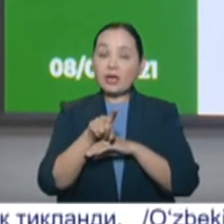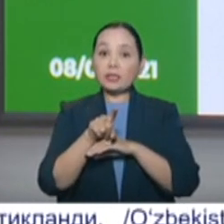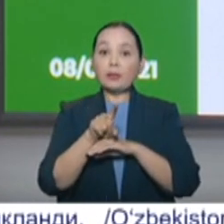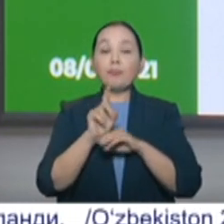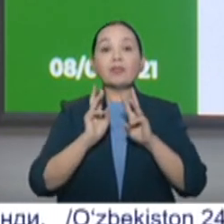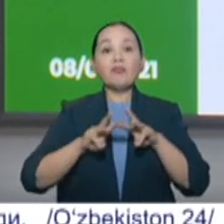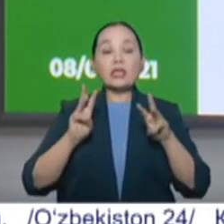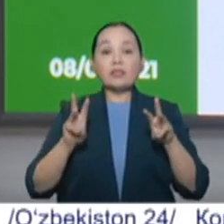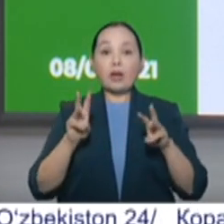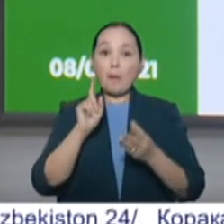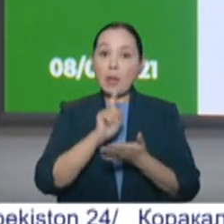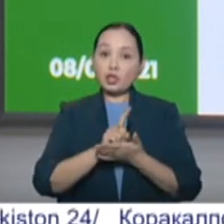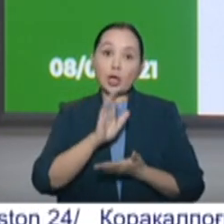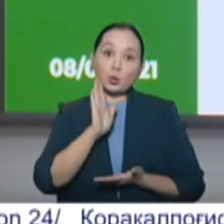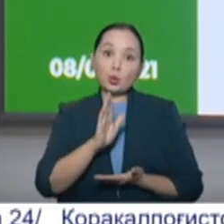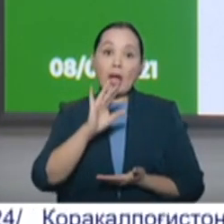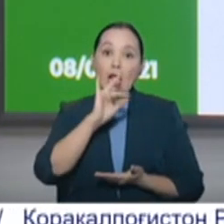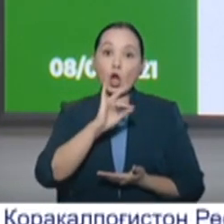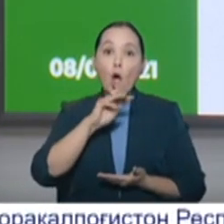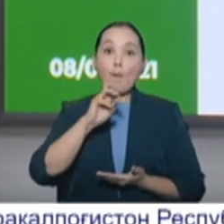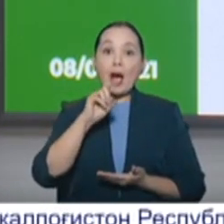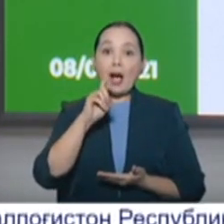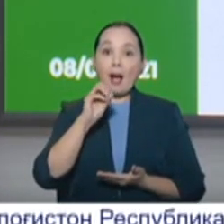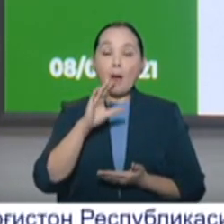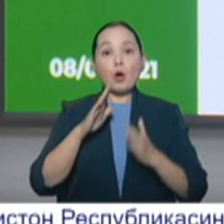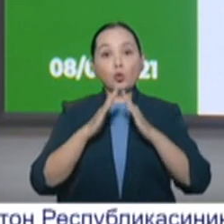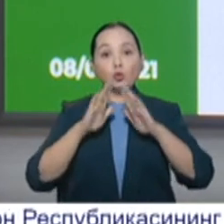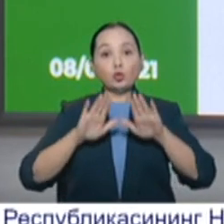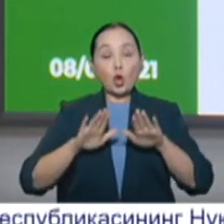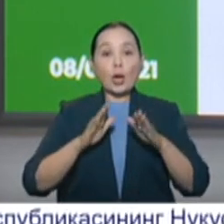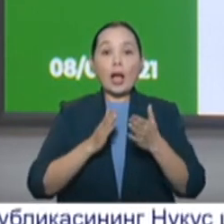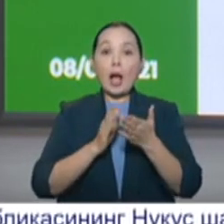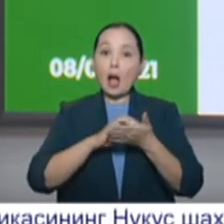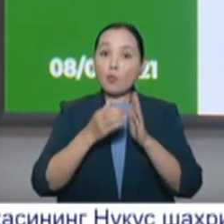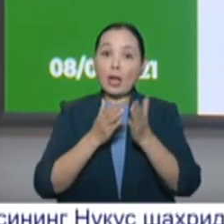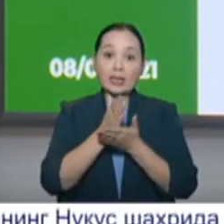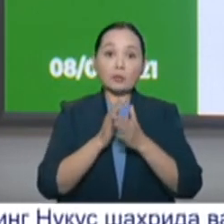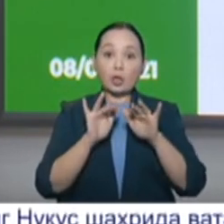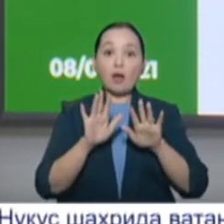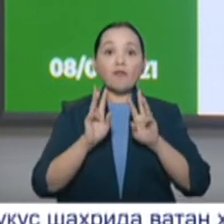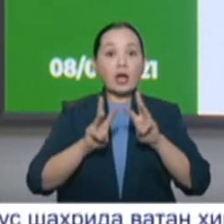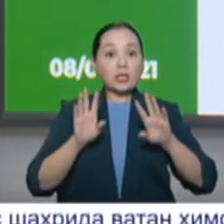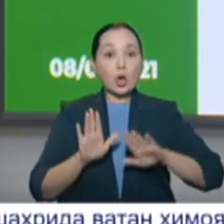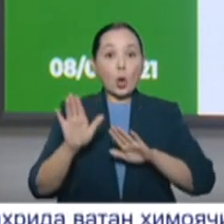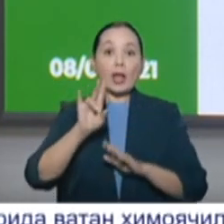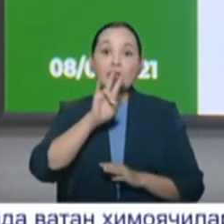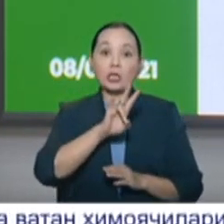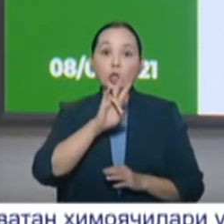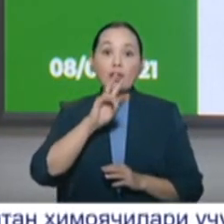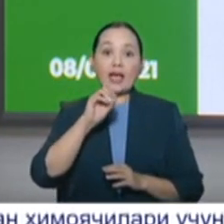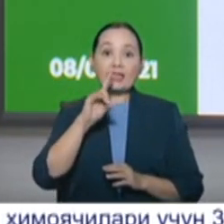transport vaziri vazifasini bajaruvchi Ilhom Mahkamov, uy-joy kommunal xizmat ko'rsatish vaziri o'rinbosari Nazirjon